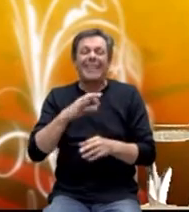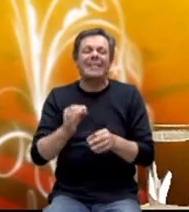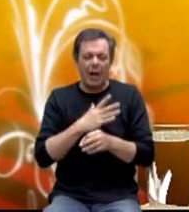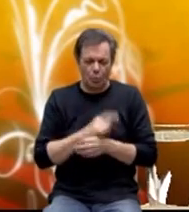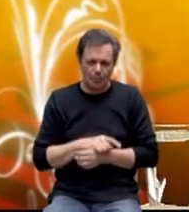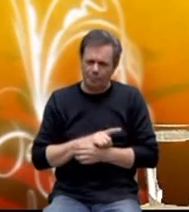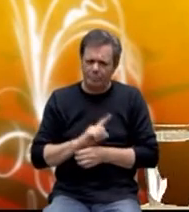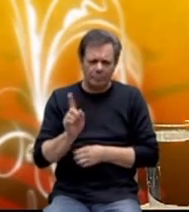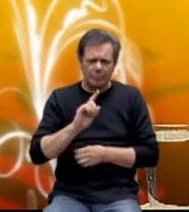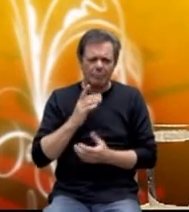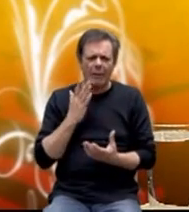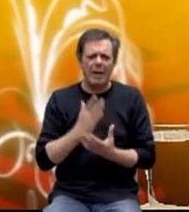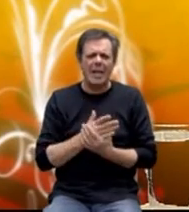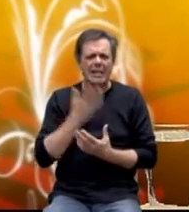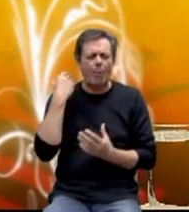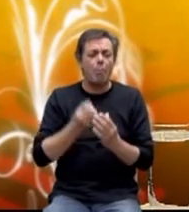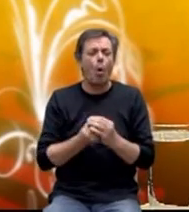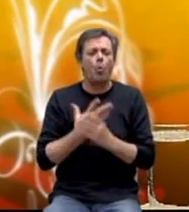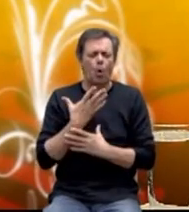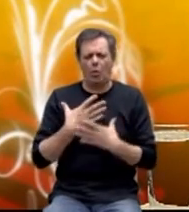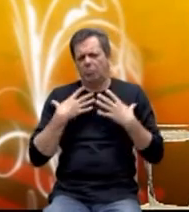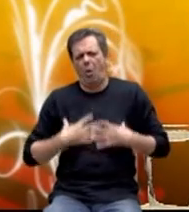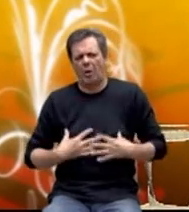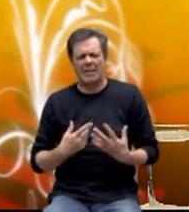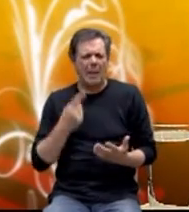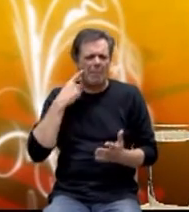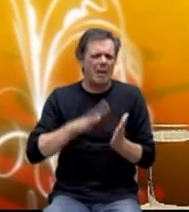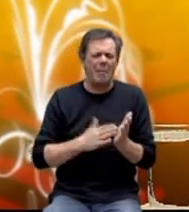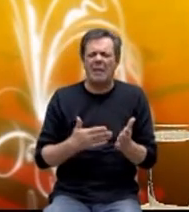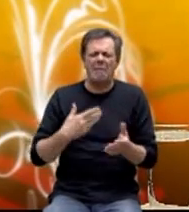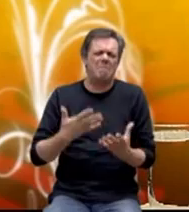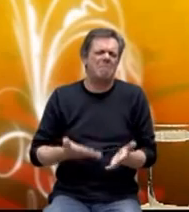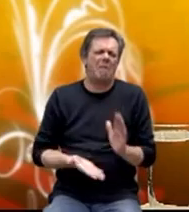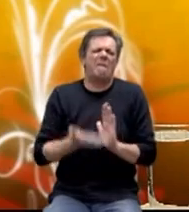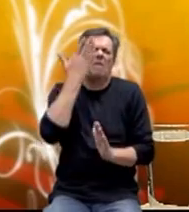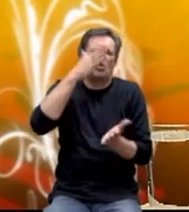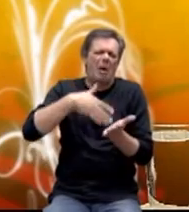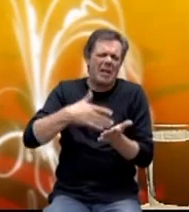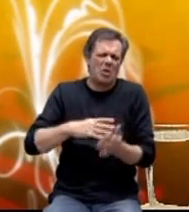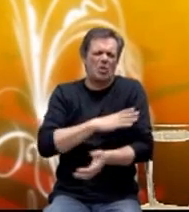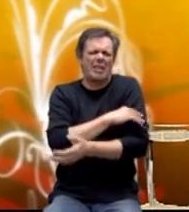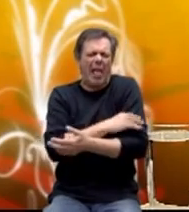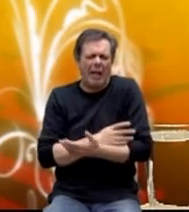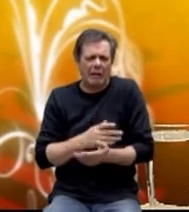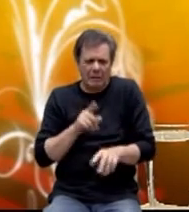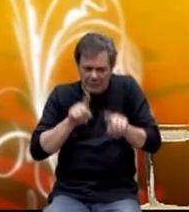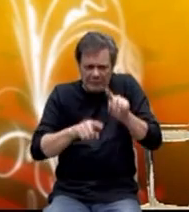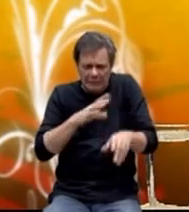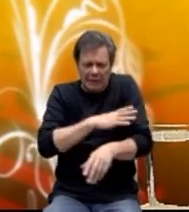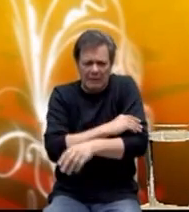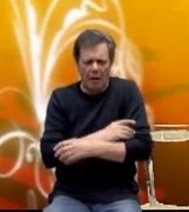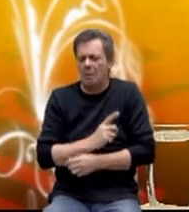nije samo bio uzrok organski, recimo da vi imate neke visoke masnoće, visoki tlak. Jeste imali možda visoki